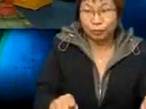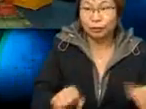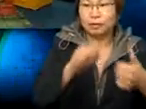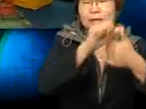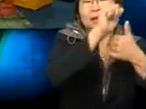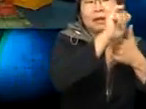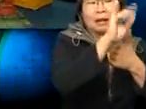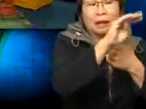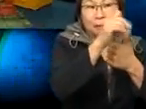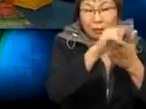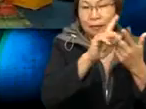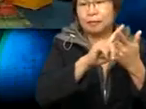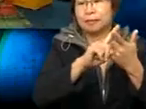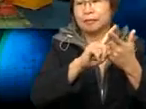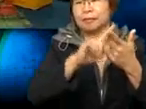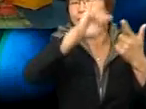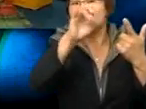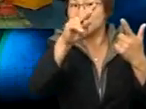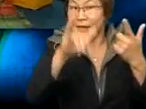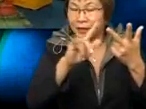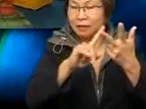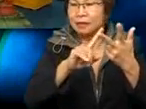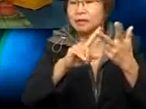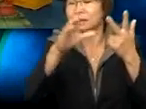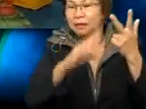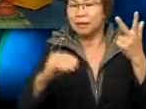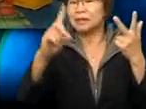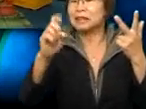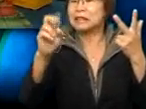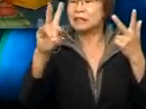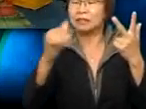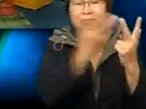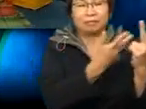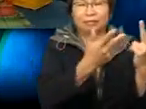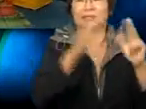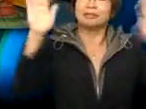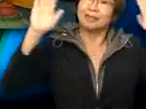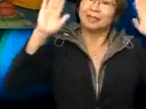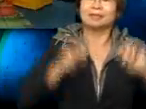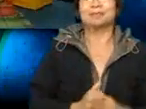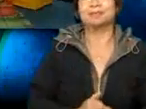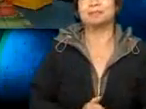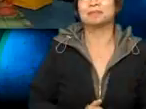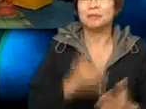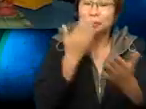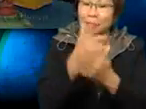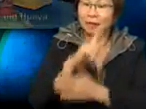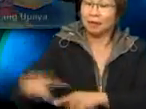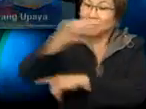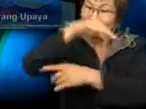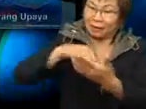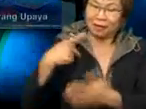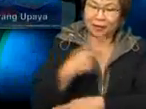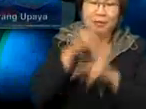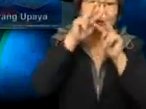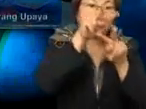iaitu Aiman. Hai. Jenny. Hai. Dan Dewi. Hai. Baiklah. Hari ini